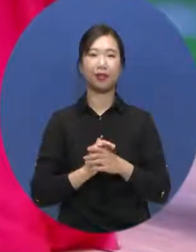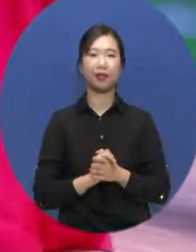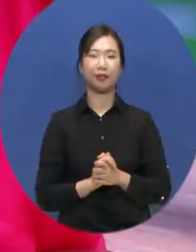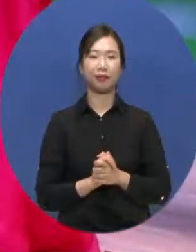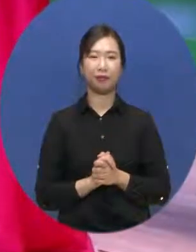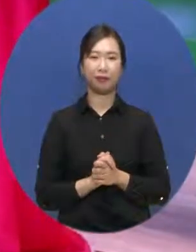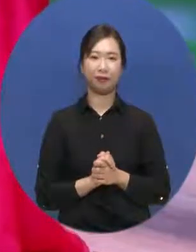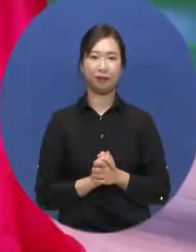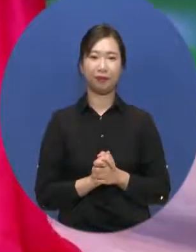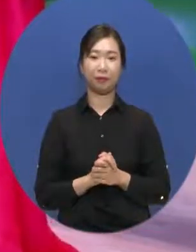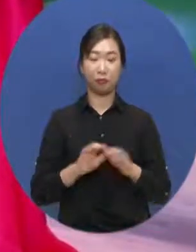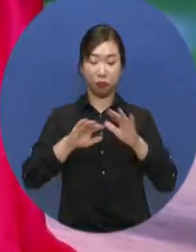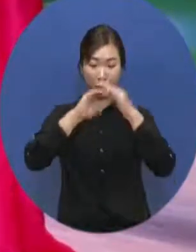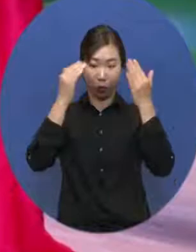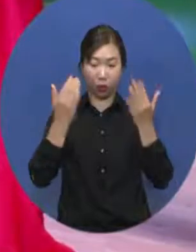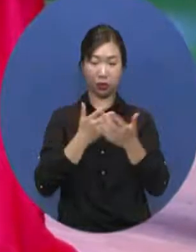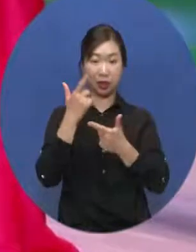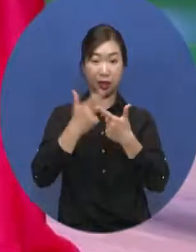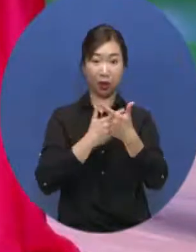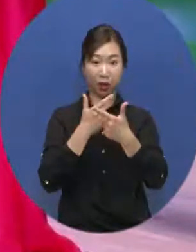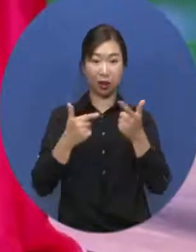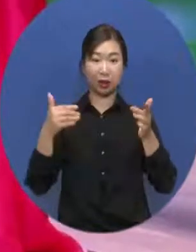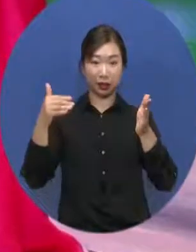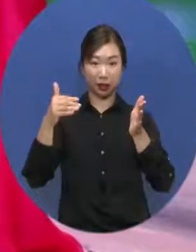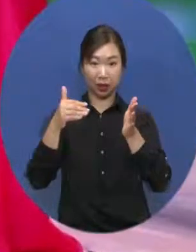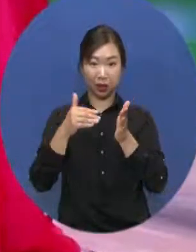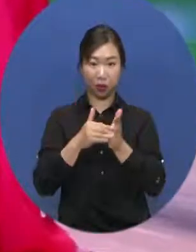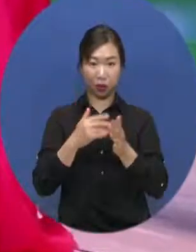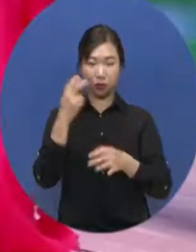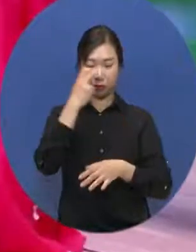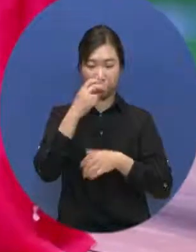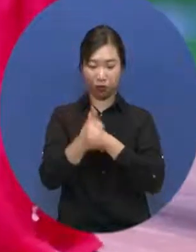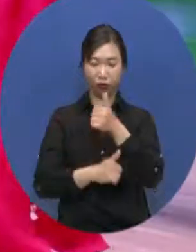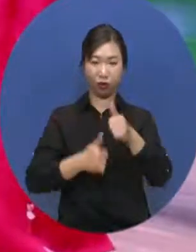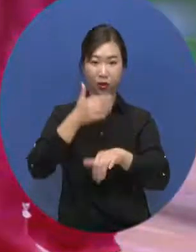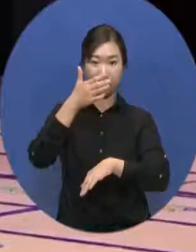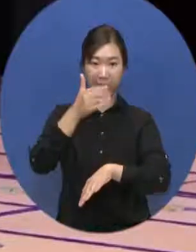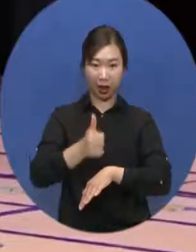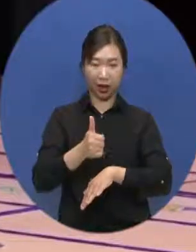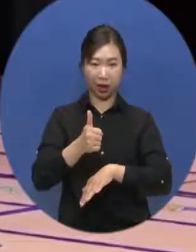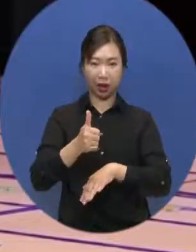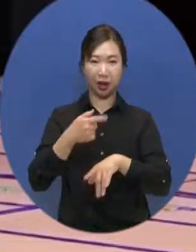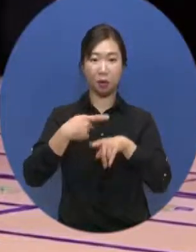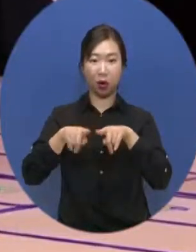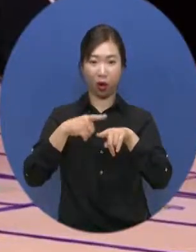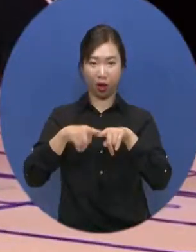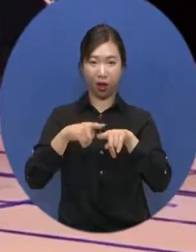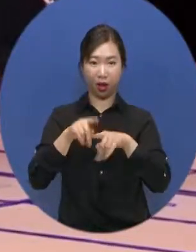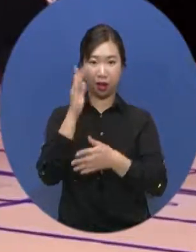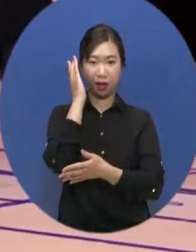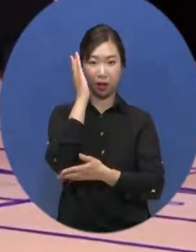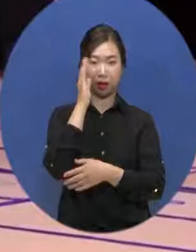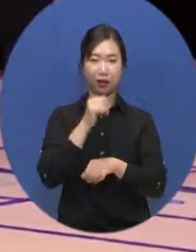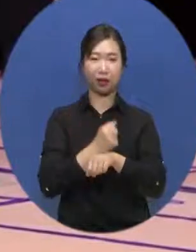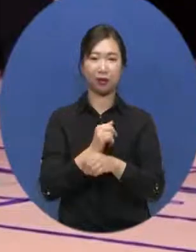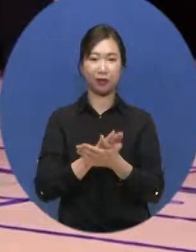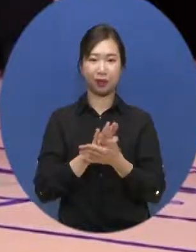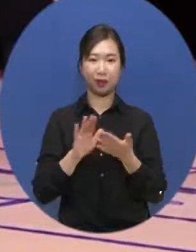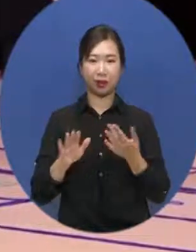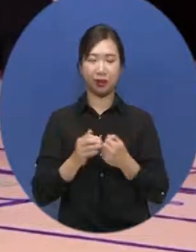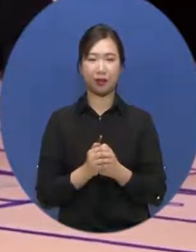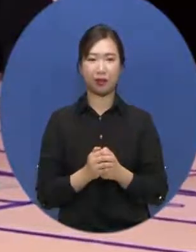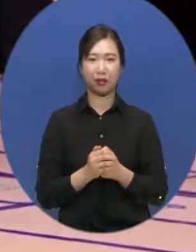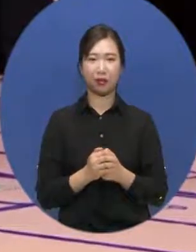모든 경연대회가 끝나고 강호경 심사위원장의 심사평이 있었습니다. 지켜본